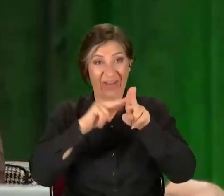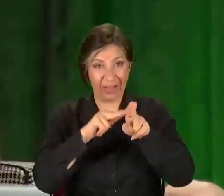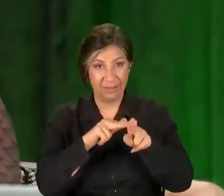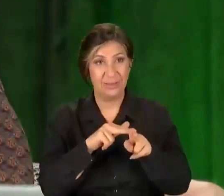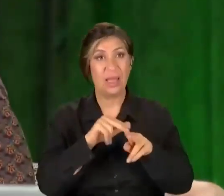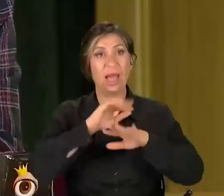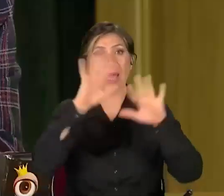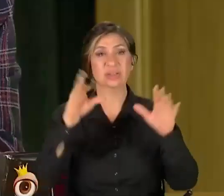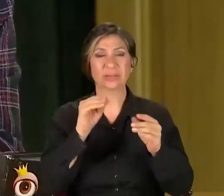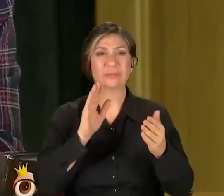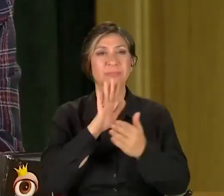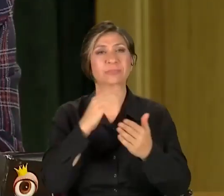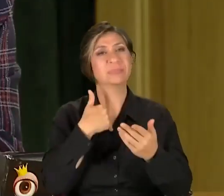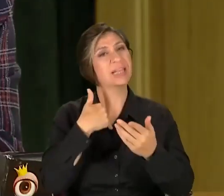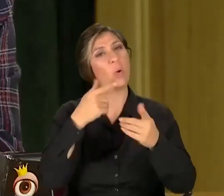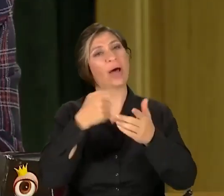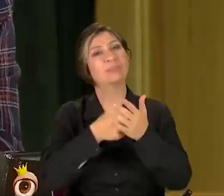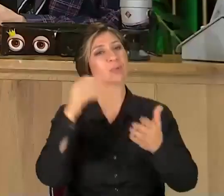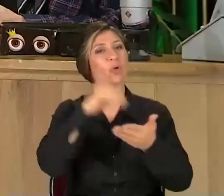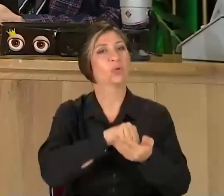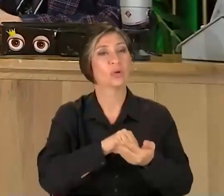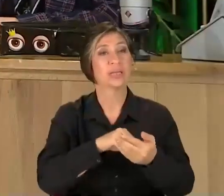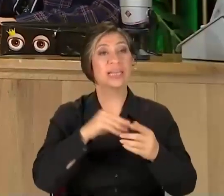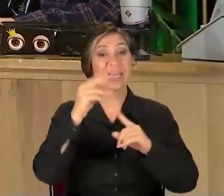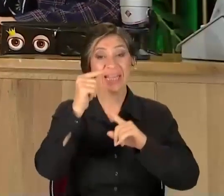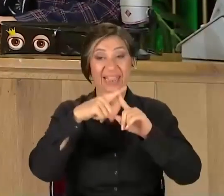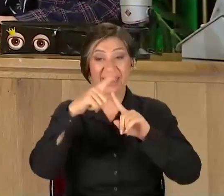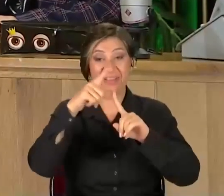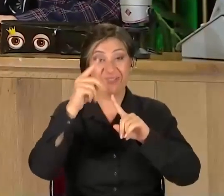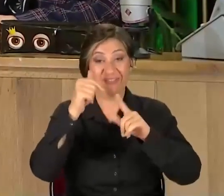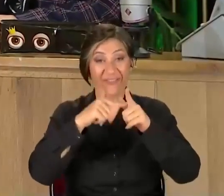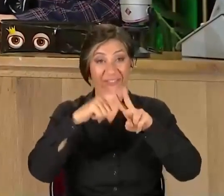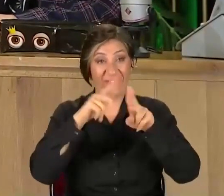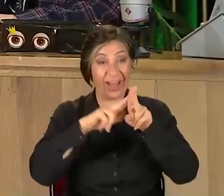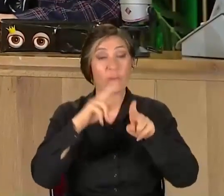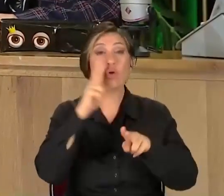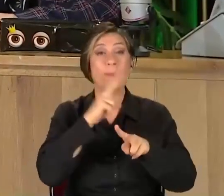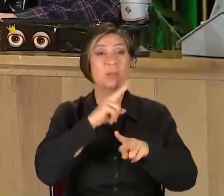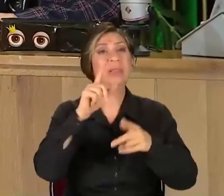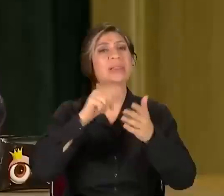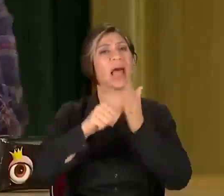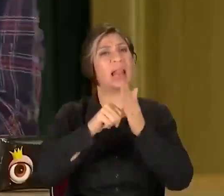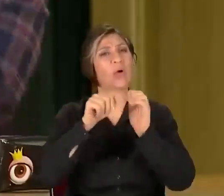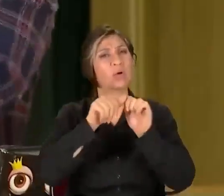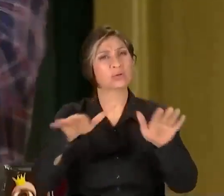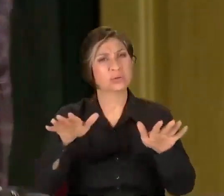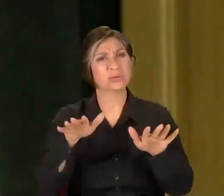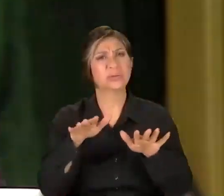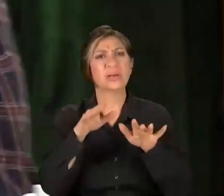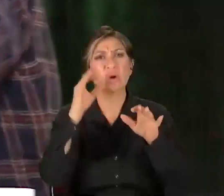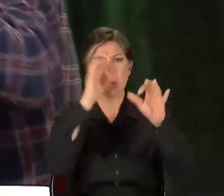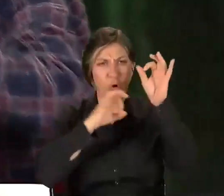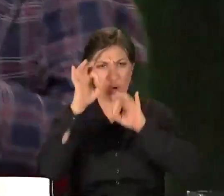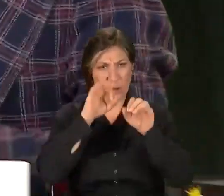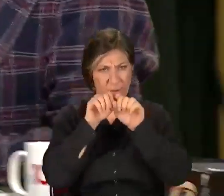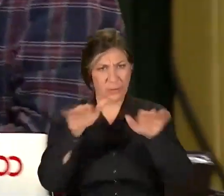diyoruz. Çok iyi. Herkes ittifak yapıyor. Biz de adımızı o şekilde koyduk. Ve İttifak Komedi diye takip edebilirler. Oradan tarihleri paylaşıyoruz. Diyarbakırlı Google'a bir komedi. Google'a böyle